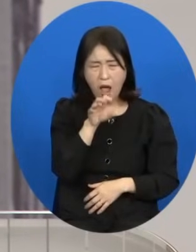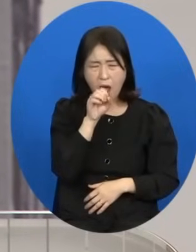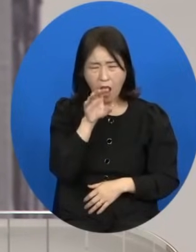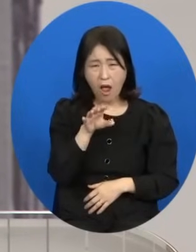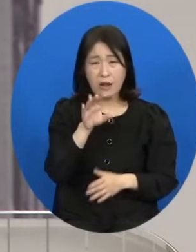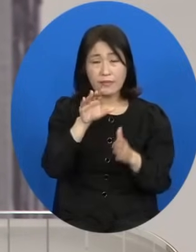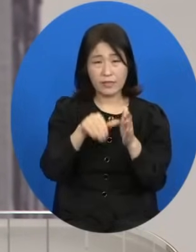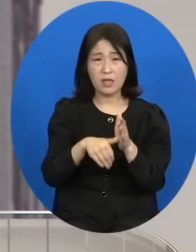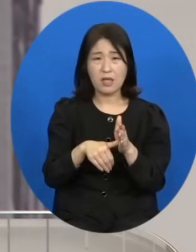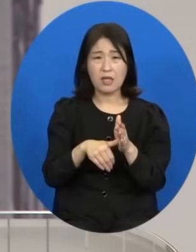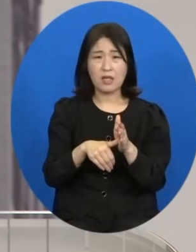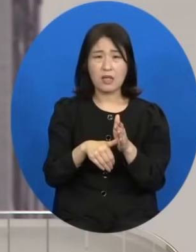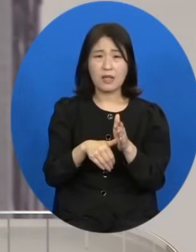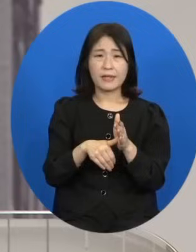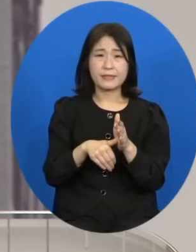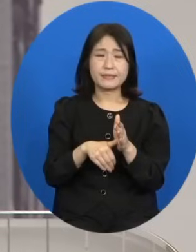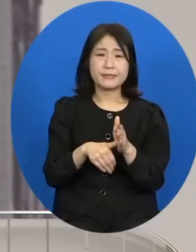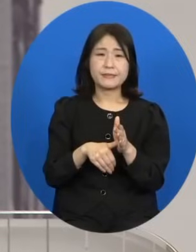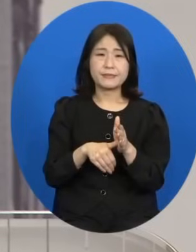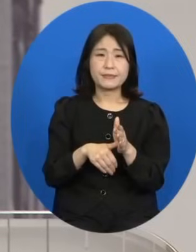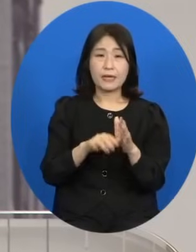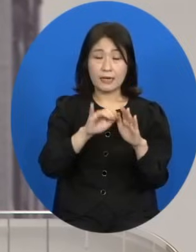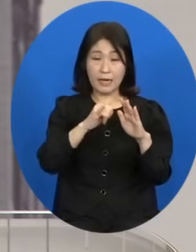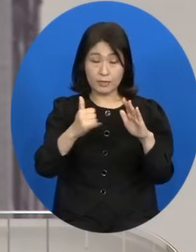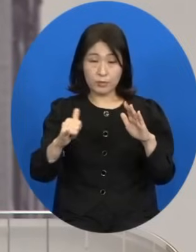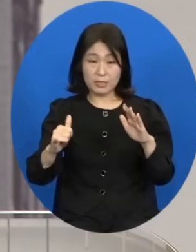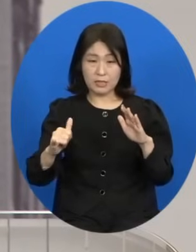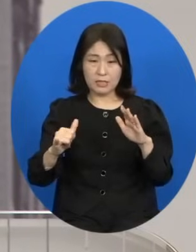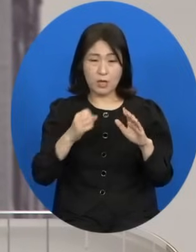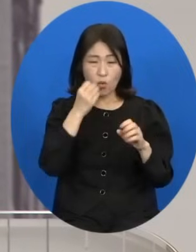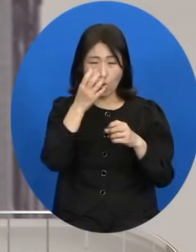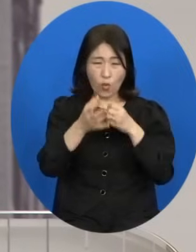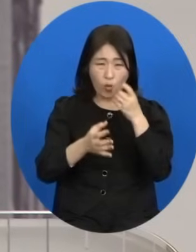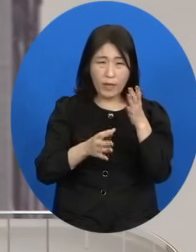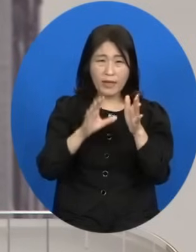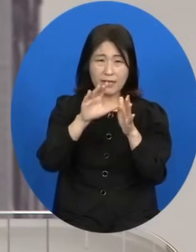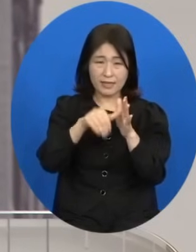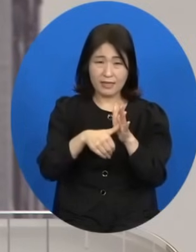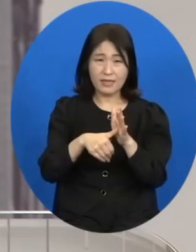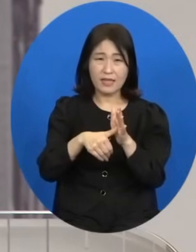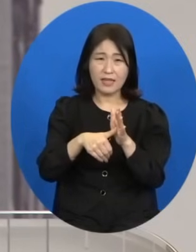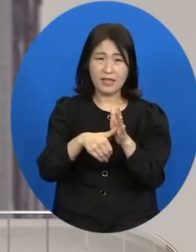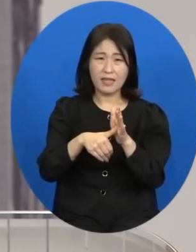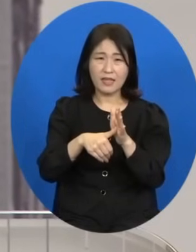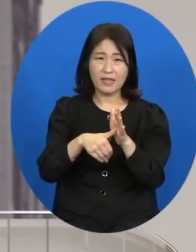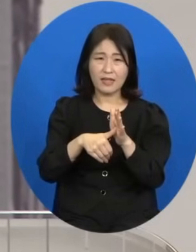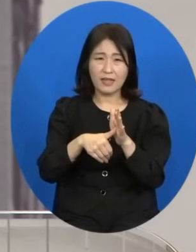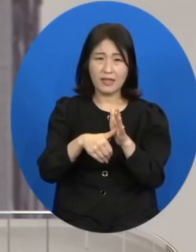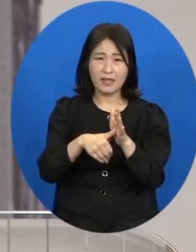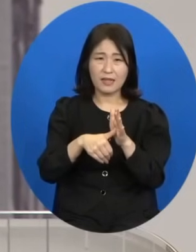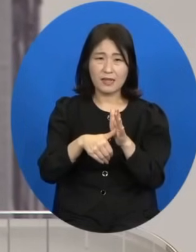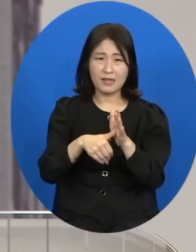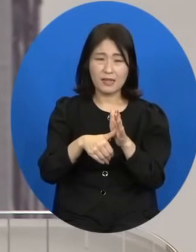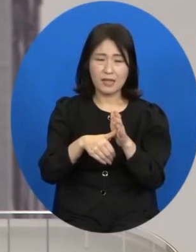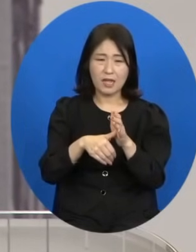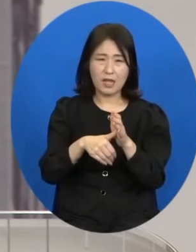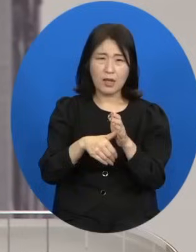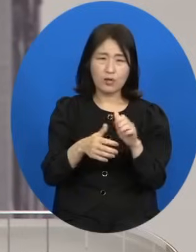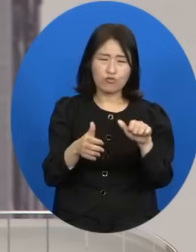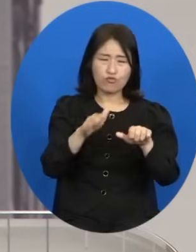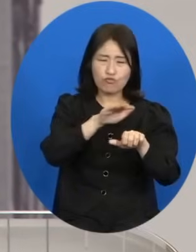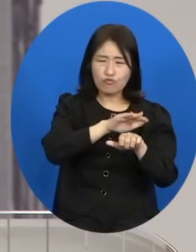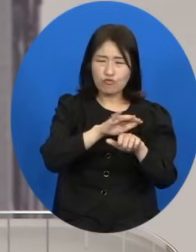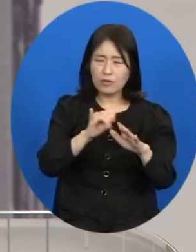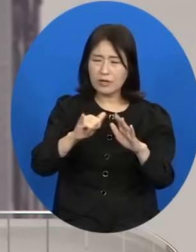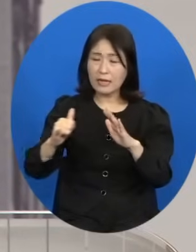있잖아요 한명씩 울면서 고백을 하는데이 가족들이 다 믿음의 사람들이 슬프지만